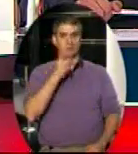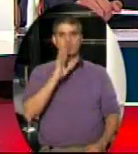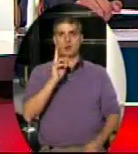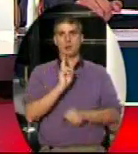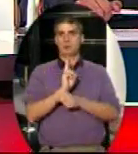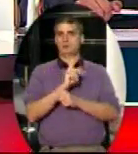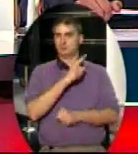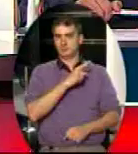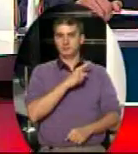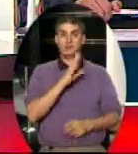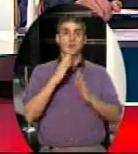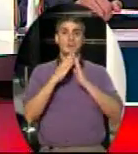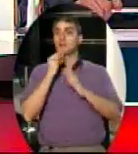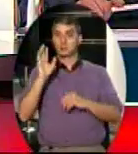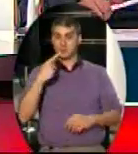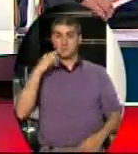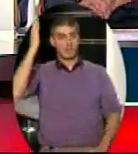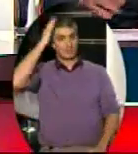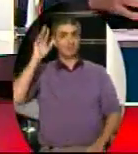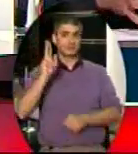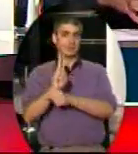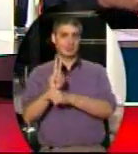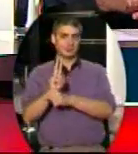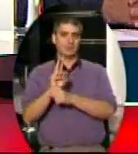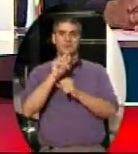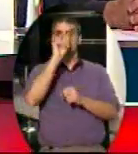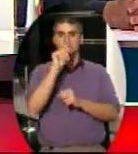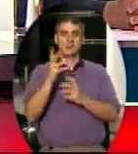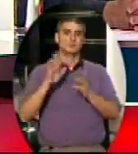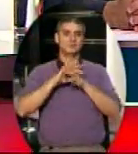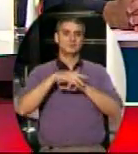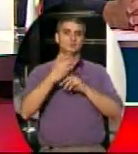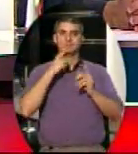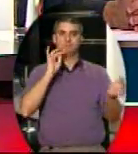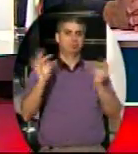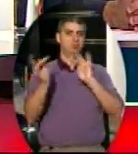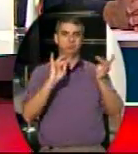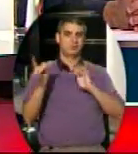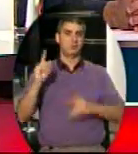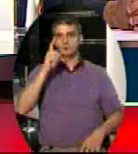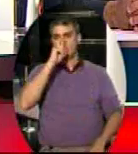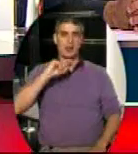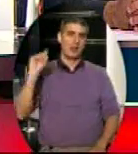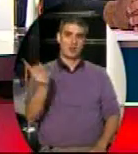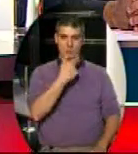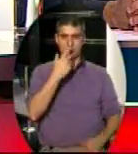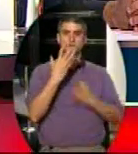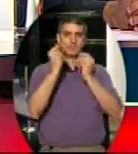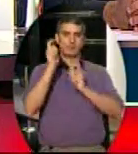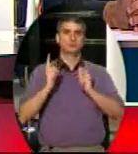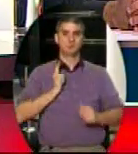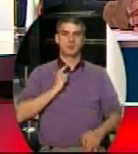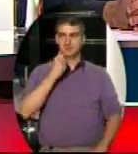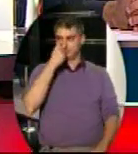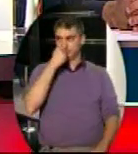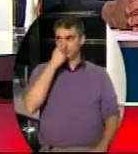להיזהר. אז אם בבית היהודי אומרים שגם נפתלי בנט צריך להיזהר, אז זה יכול להיות שמשליחים בוץ, זה ירתי וילכלך את כולם, אז יש לא מעט אנשים שמחכים לכך.